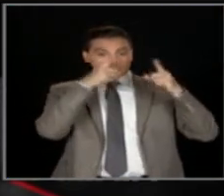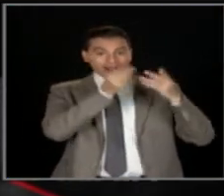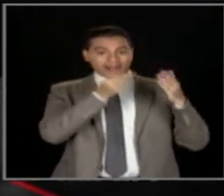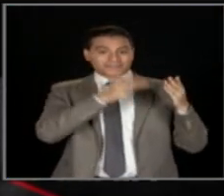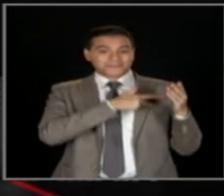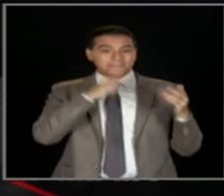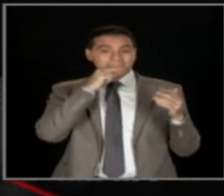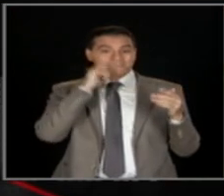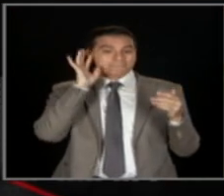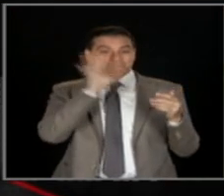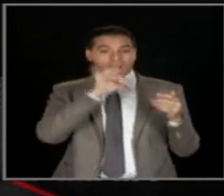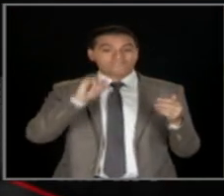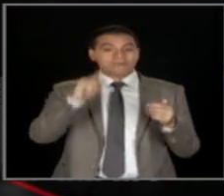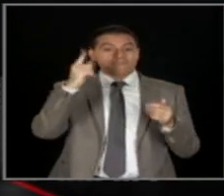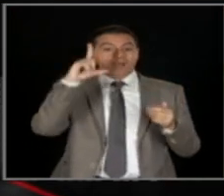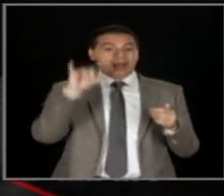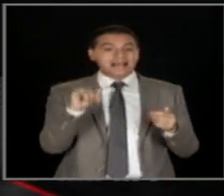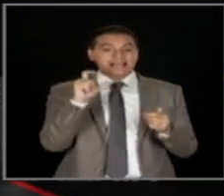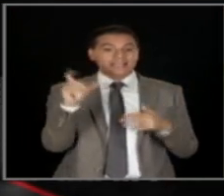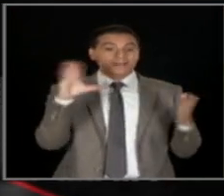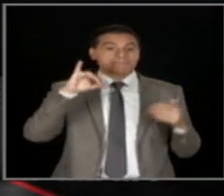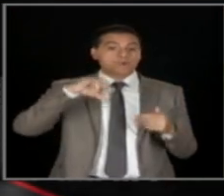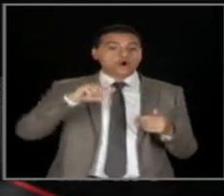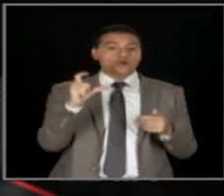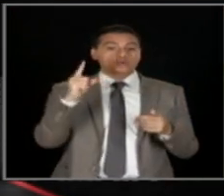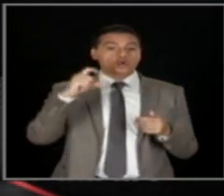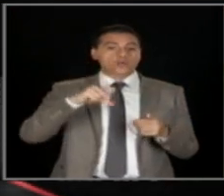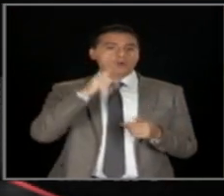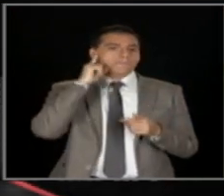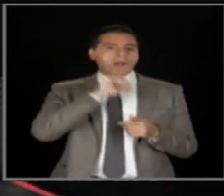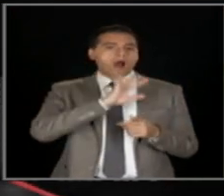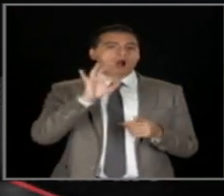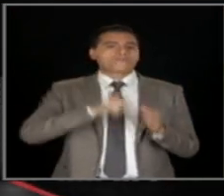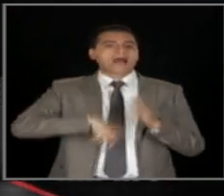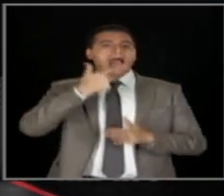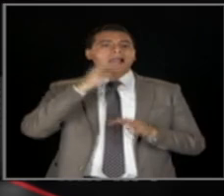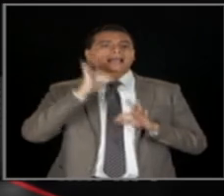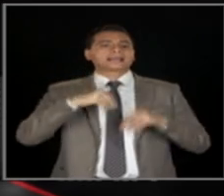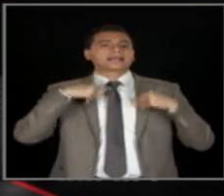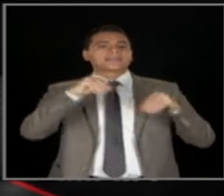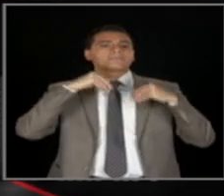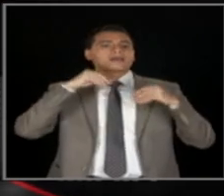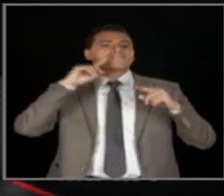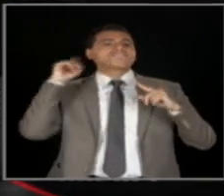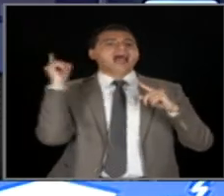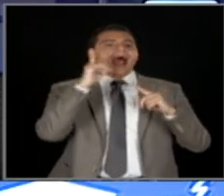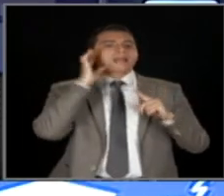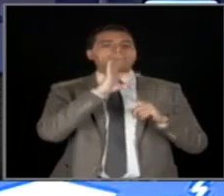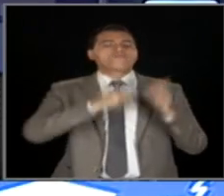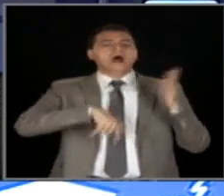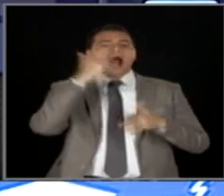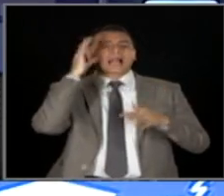لوحة مارلين مونرو هي من الأغلى في التاريخ لفنان أمريكي، فمن